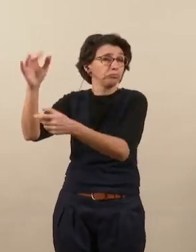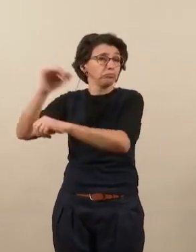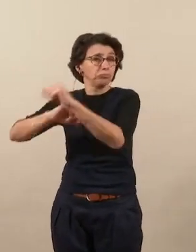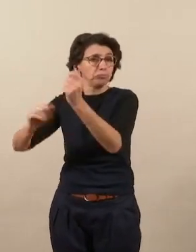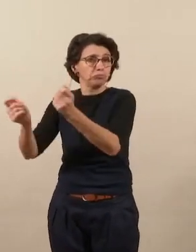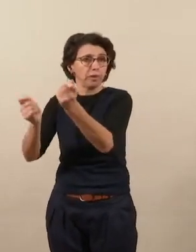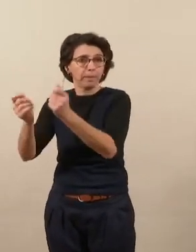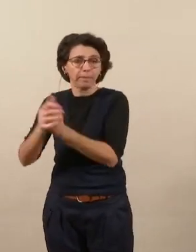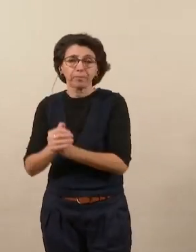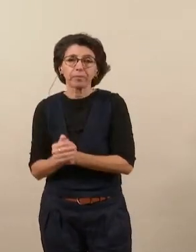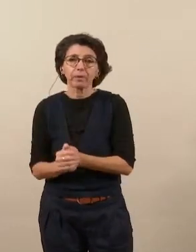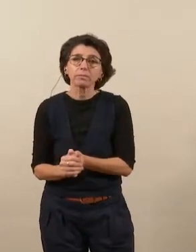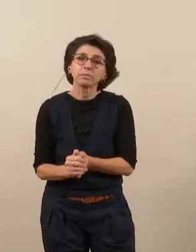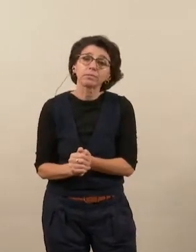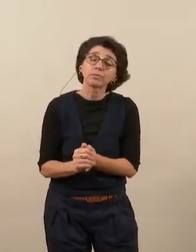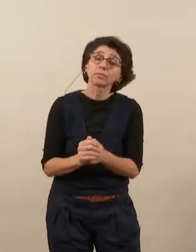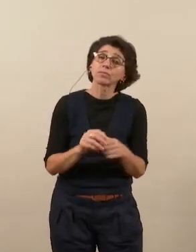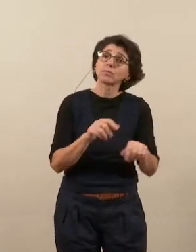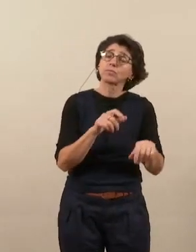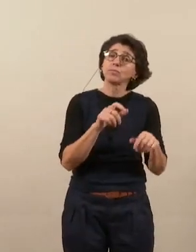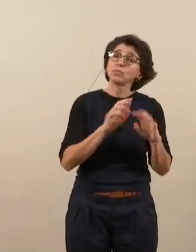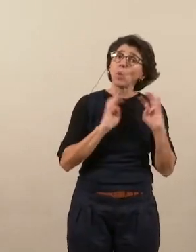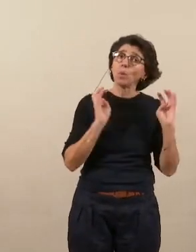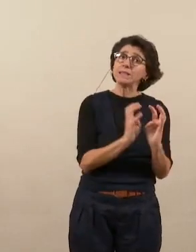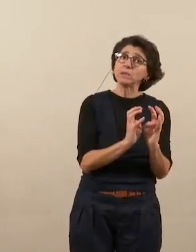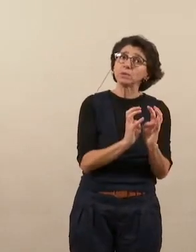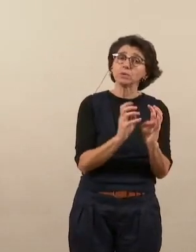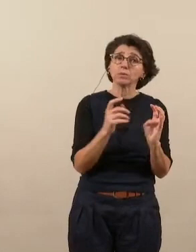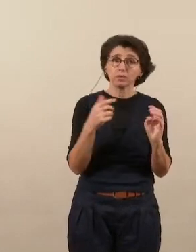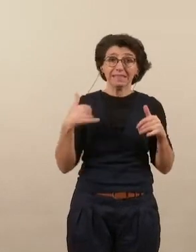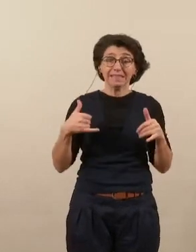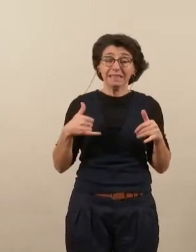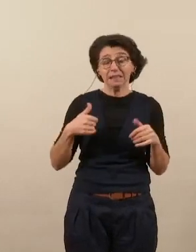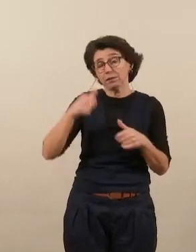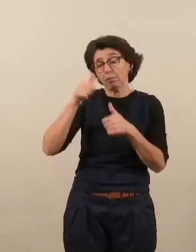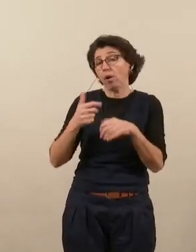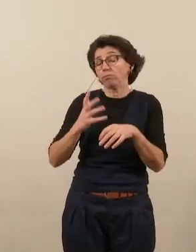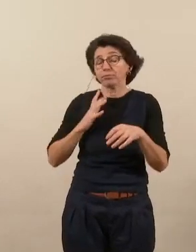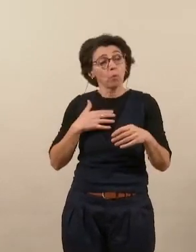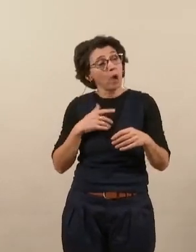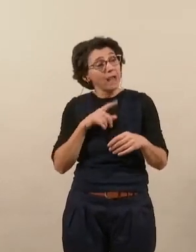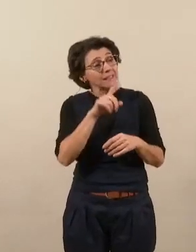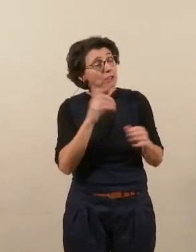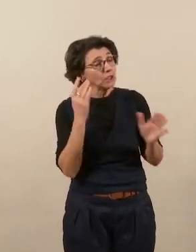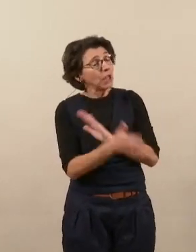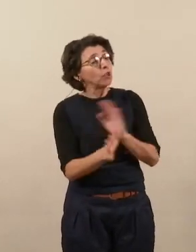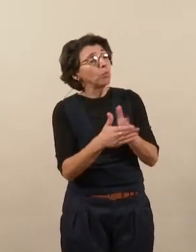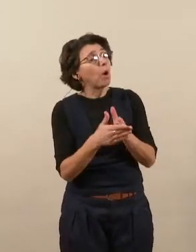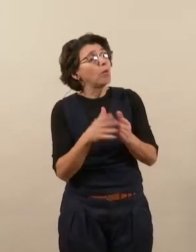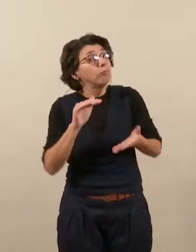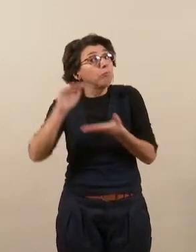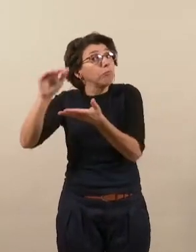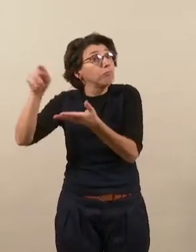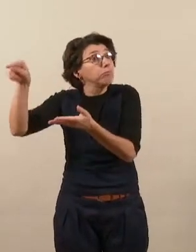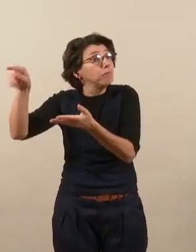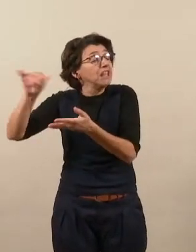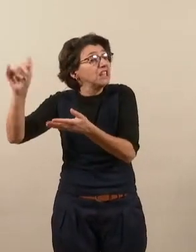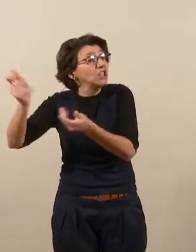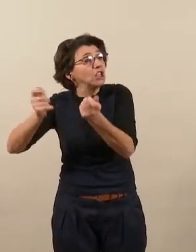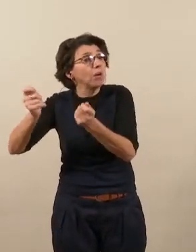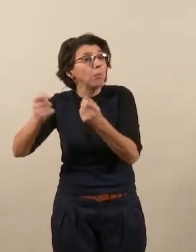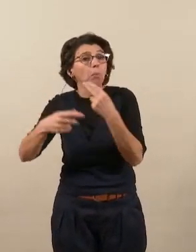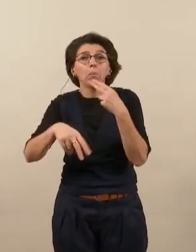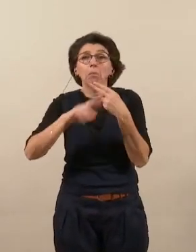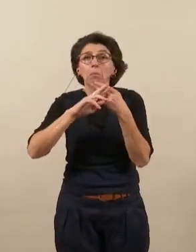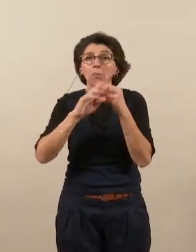vous ai demandé quel serait l'opérateur. Mystère, pas de réponse, toujours pas de réponse. Alors, soit vous